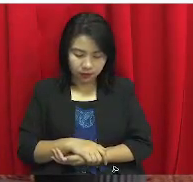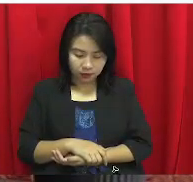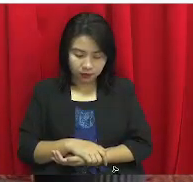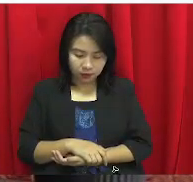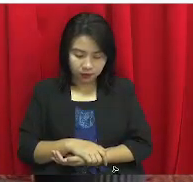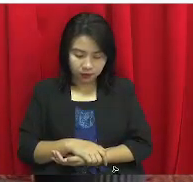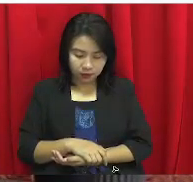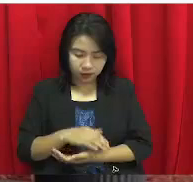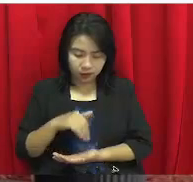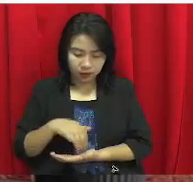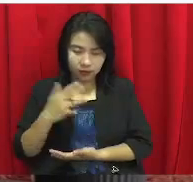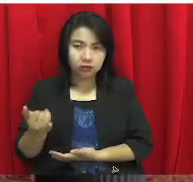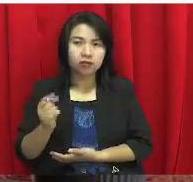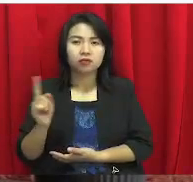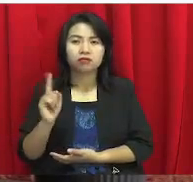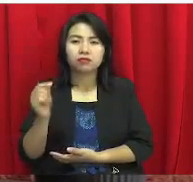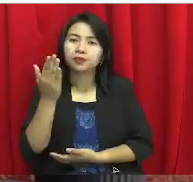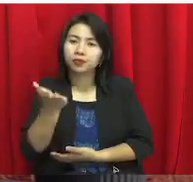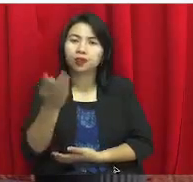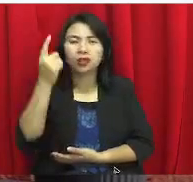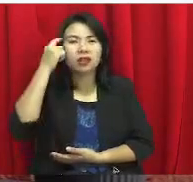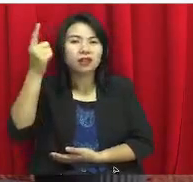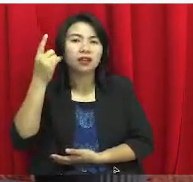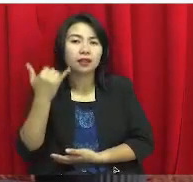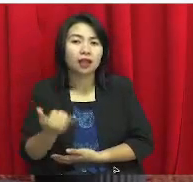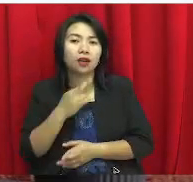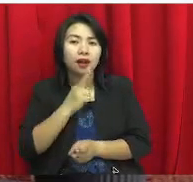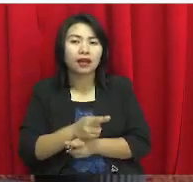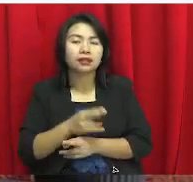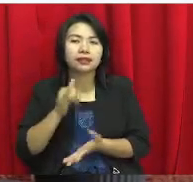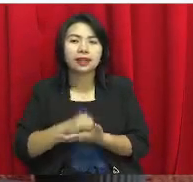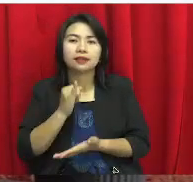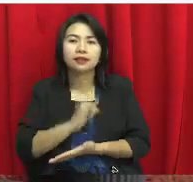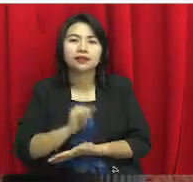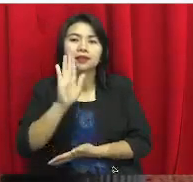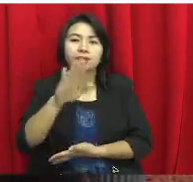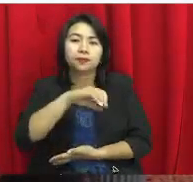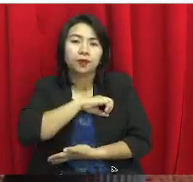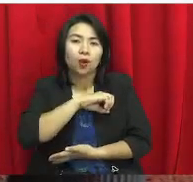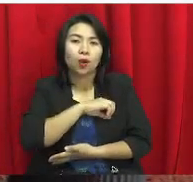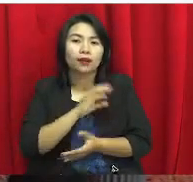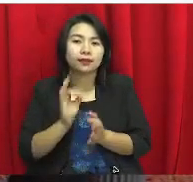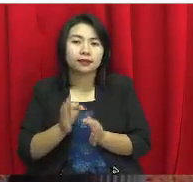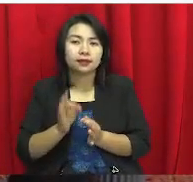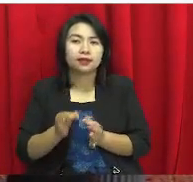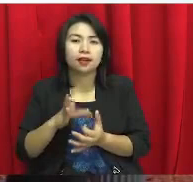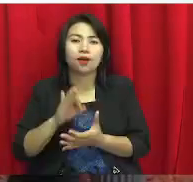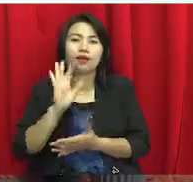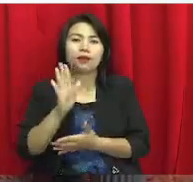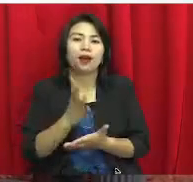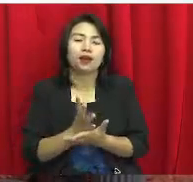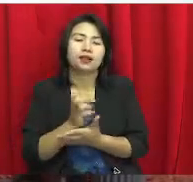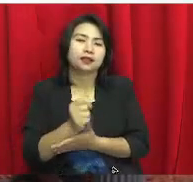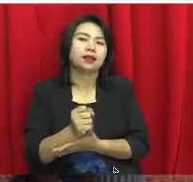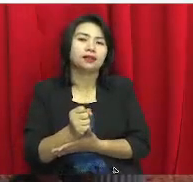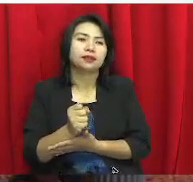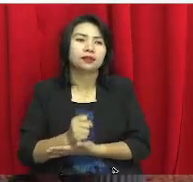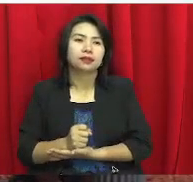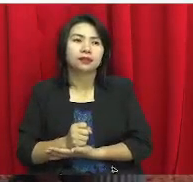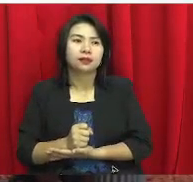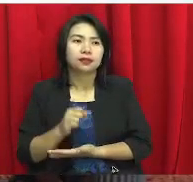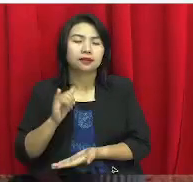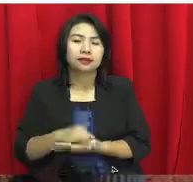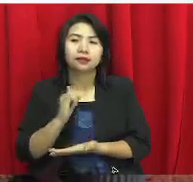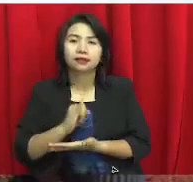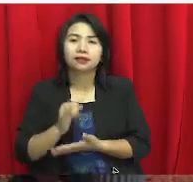Kaya yung sa tingin mong tama ang ginagawa mo, that is your own interpretation of your righteousness, na kung